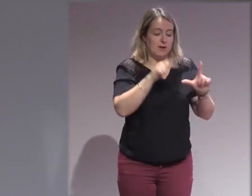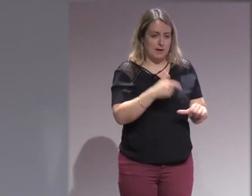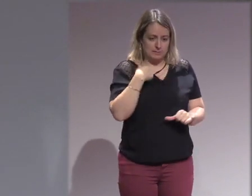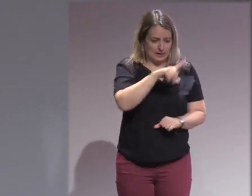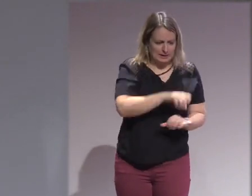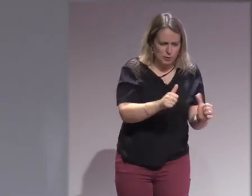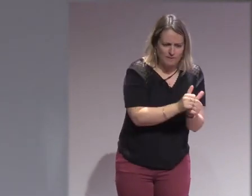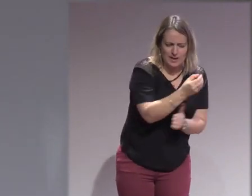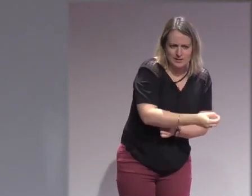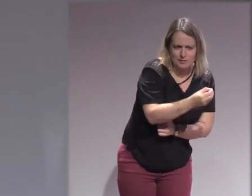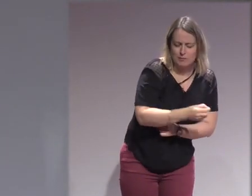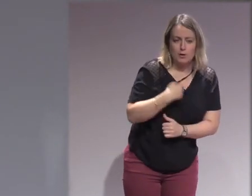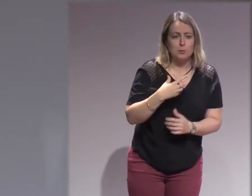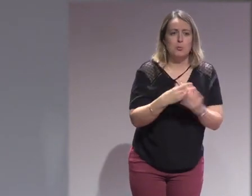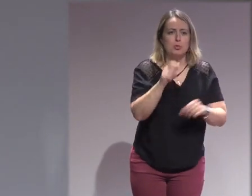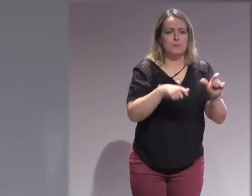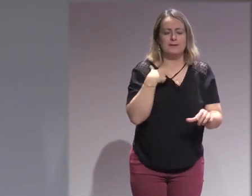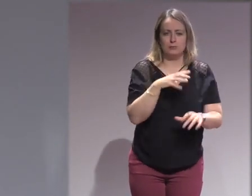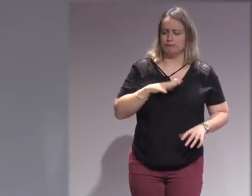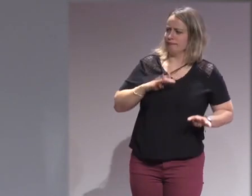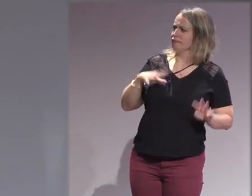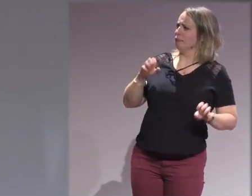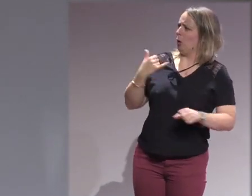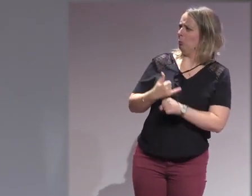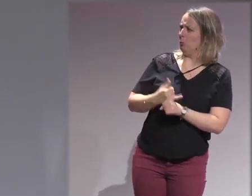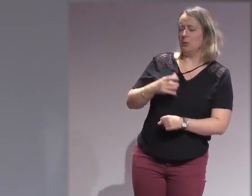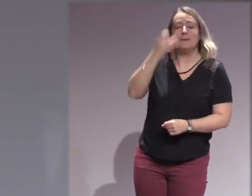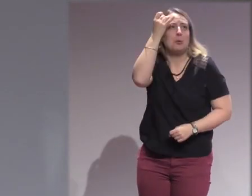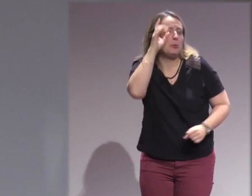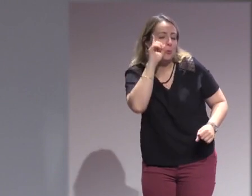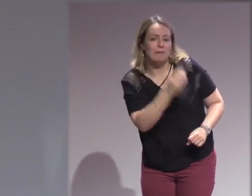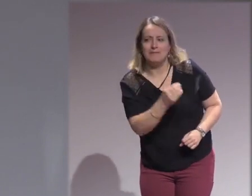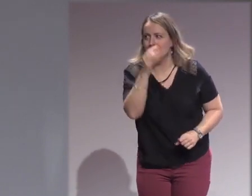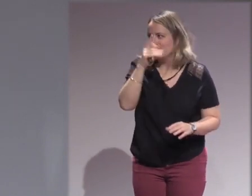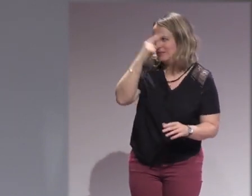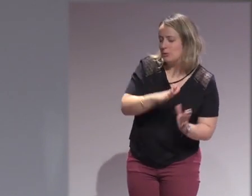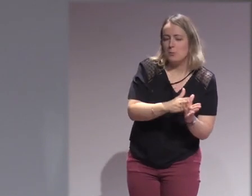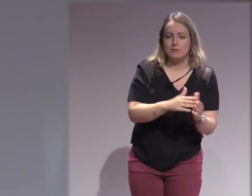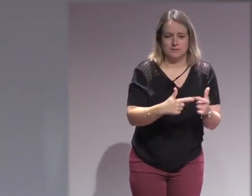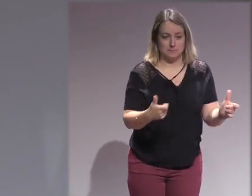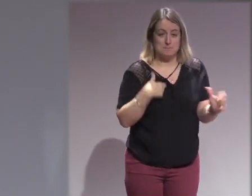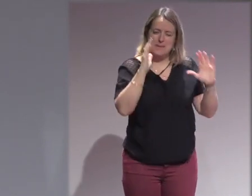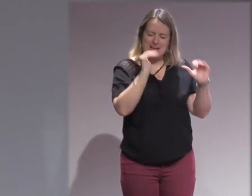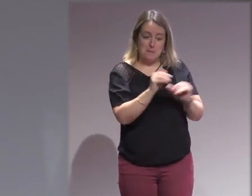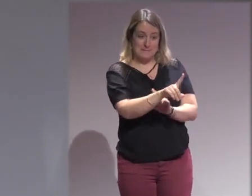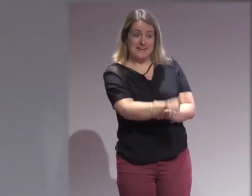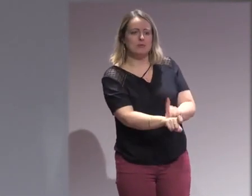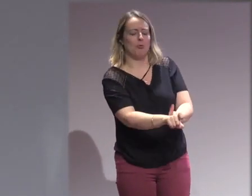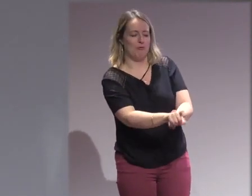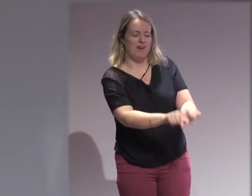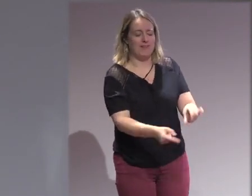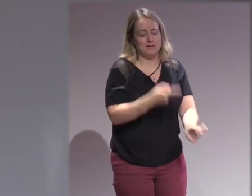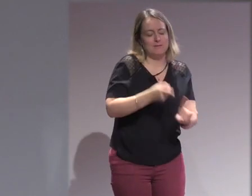redresse un peu comme ça, genre « demander aux enfants n'importe quoi ». Mais enfin quand même, la question est posée. Et je trouve que c'est intéressant de se dire que voilà, il y a aussi eu